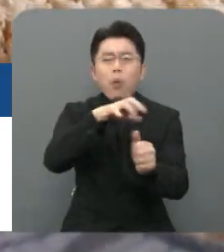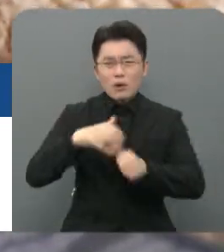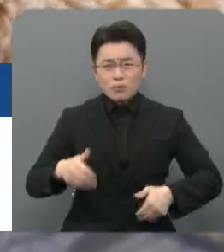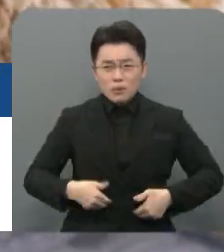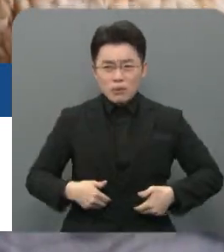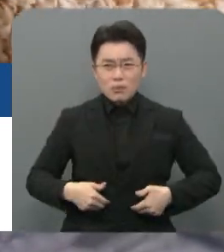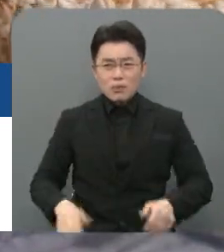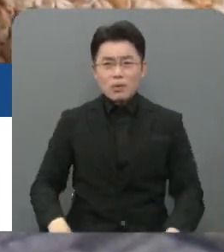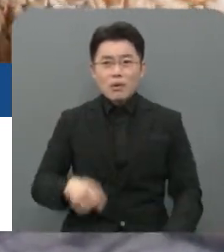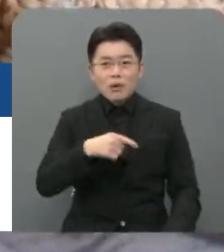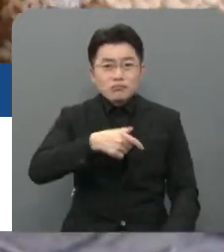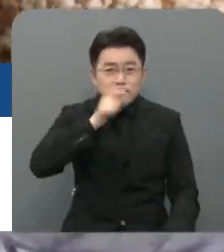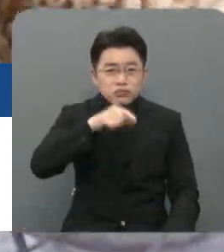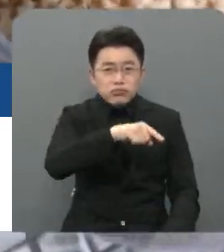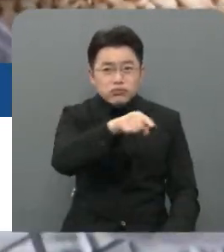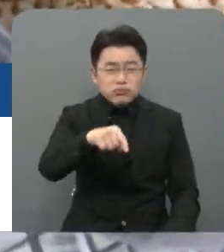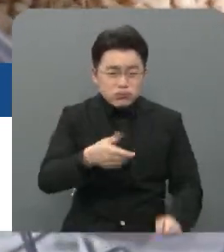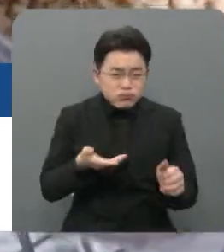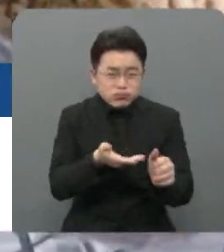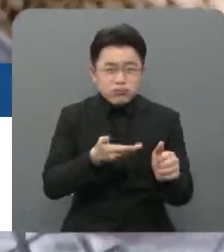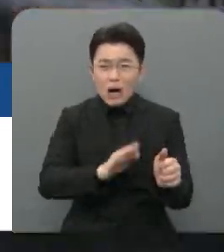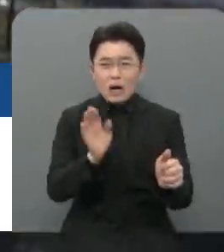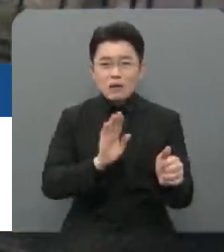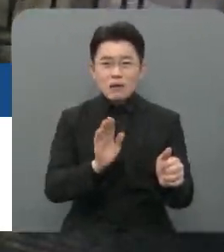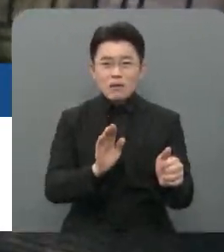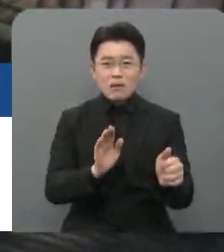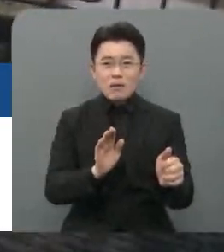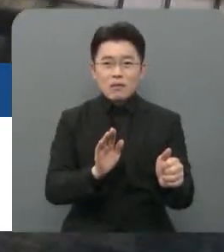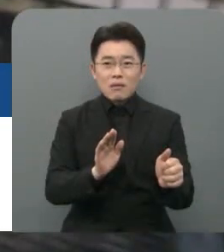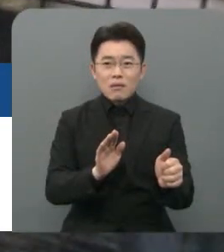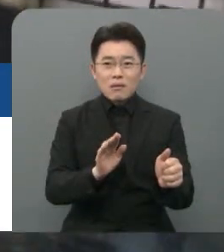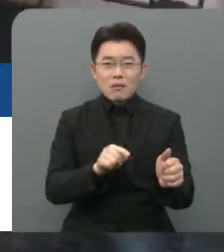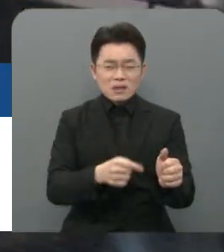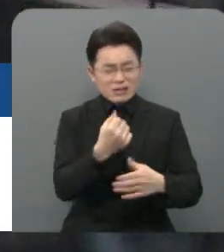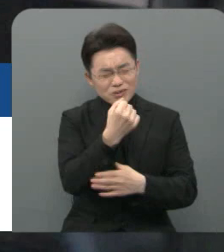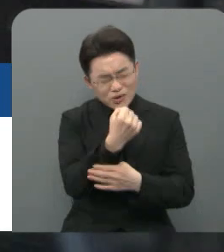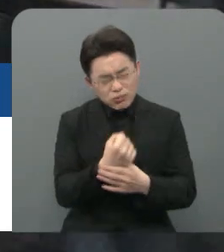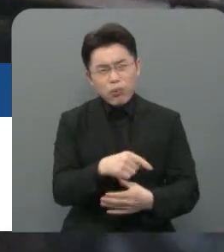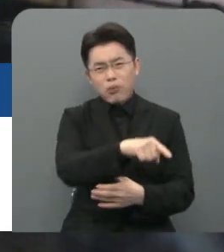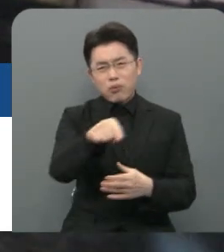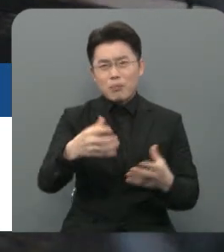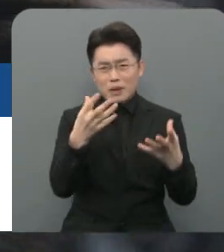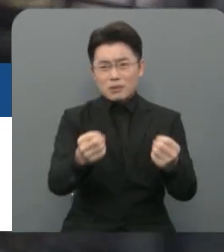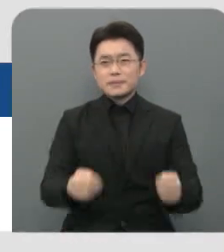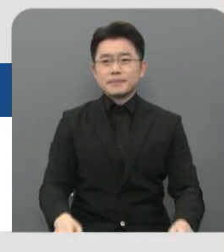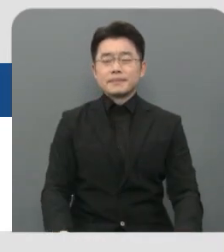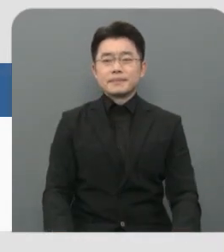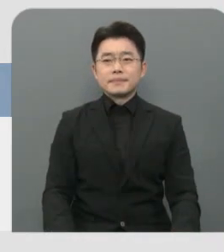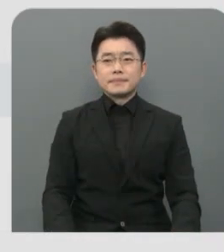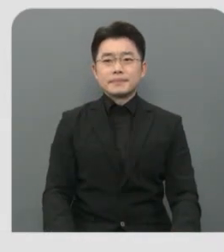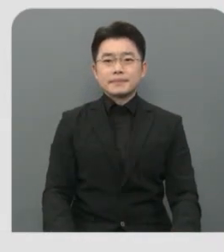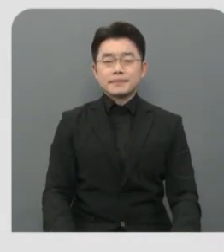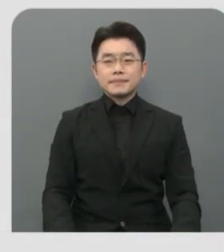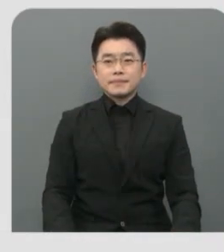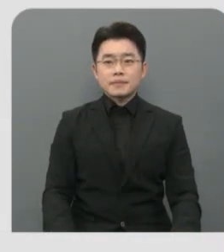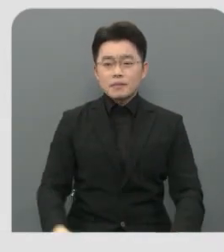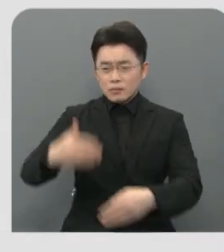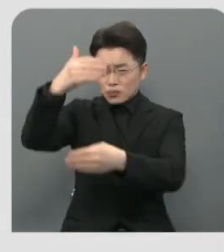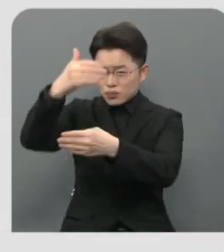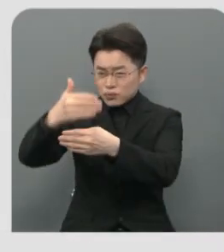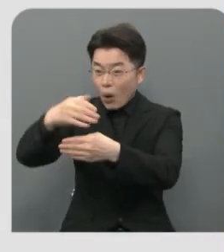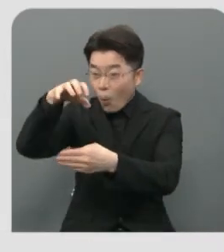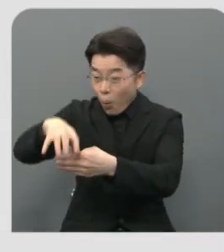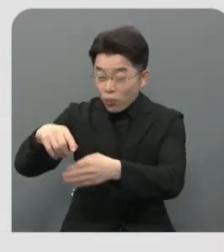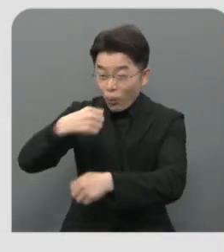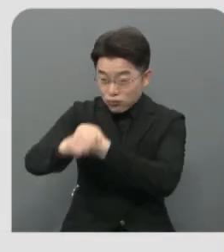상태로 물도 제대로 급수가 돼 있지 않은 사육장의 거의 대부분이고. 문 닫은 곳의